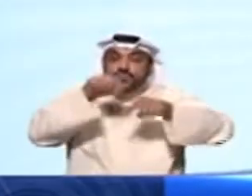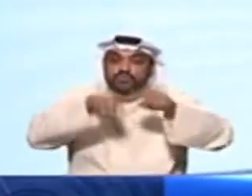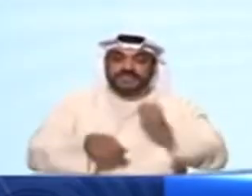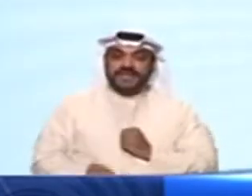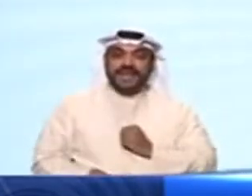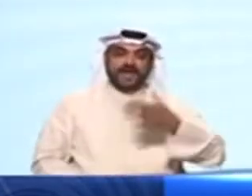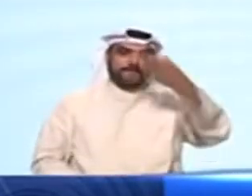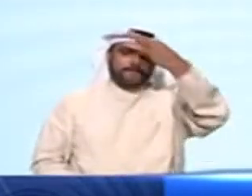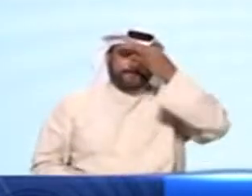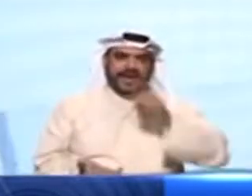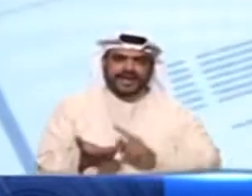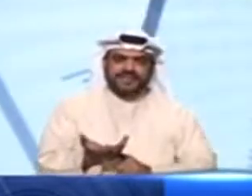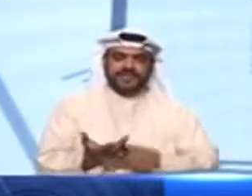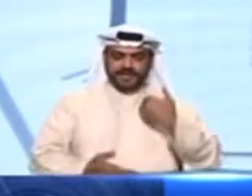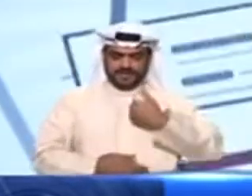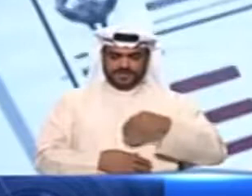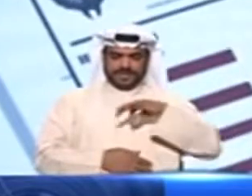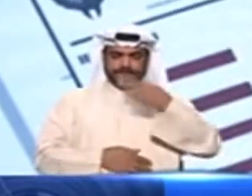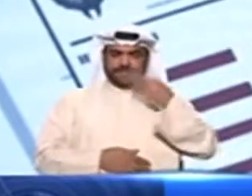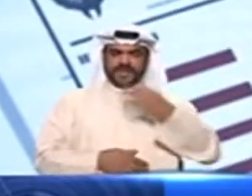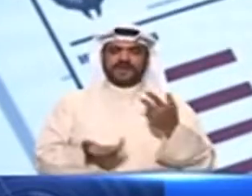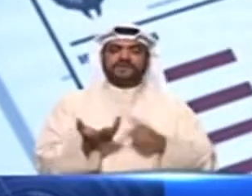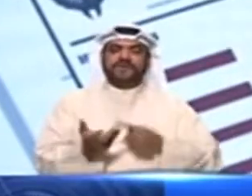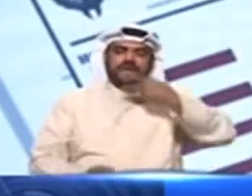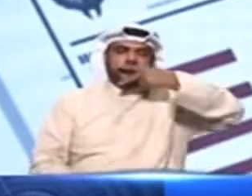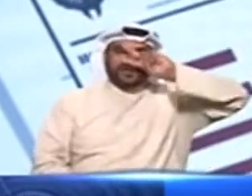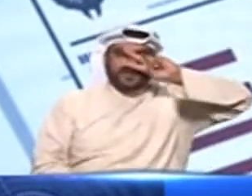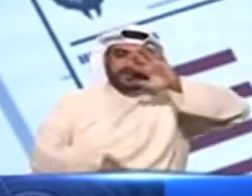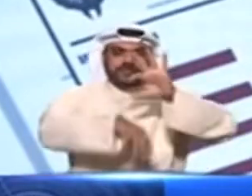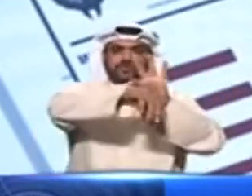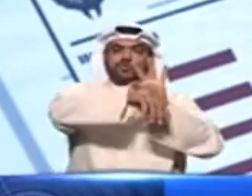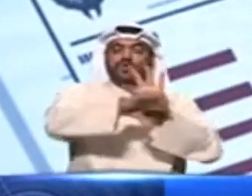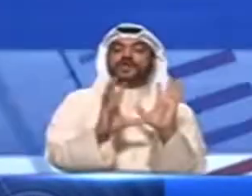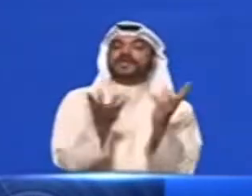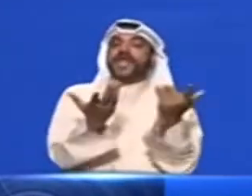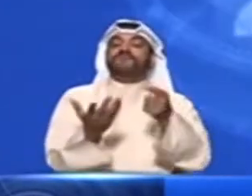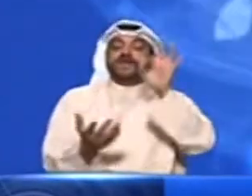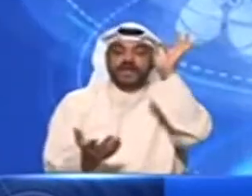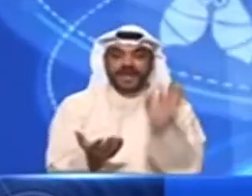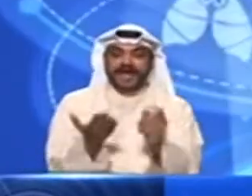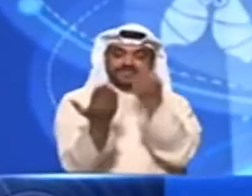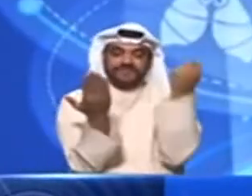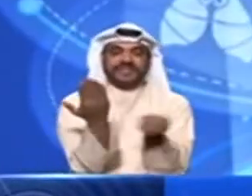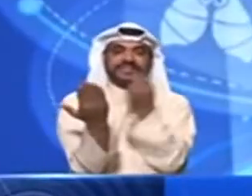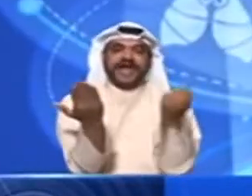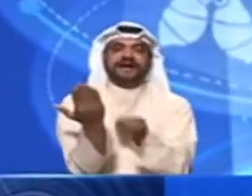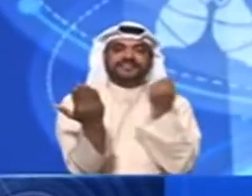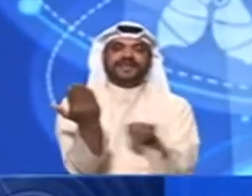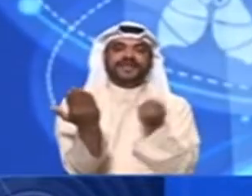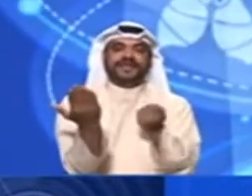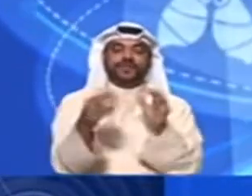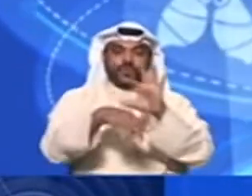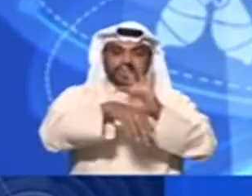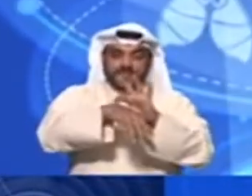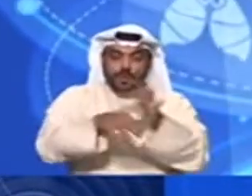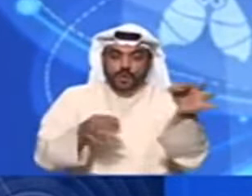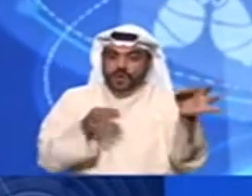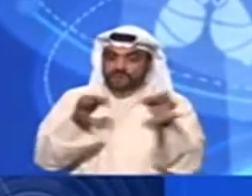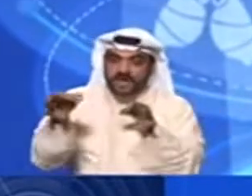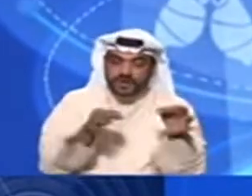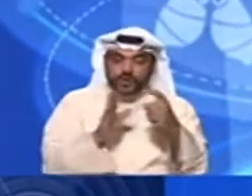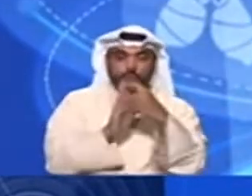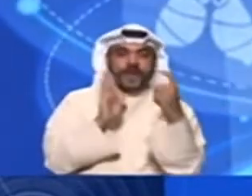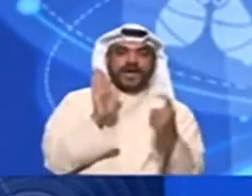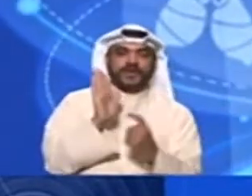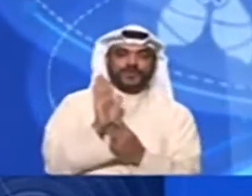المتعلقة بالمخالفات المهنية والأخطاء الطبية لتقييمها وإجراء التحقيقات اللازمة من النواحي الطبية والفنية